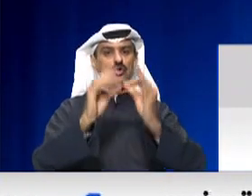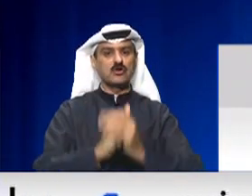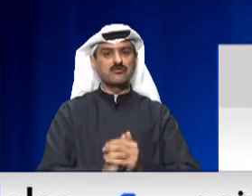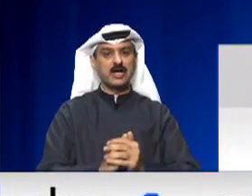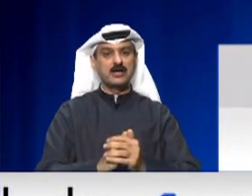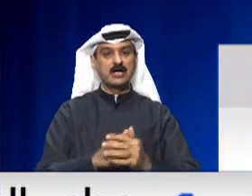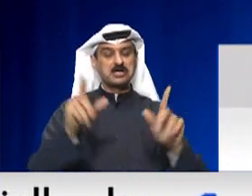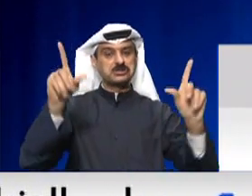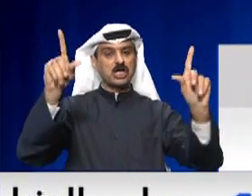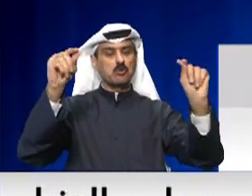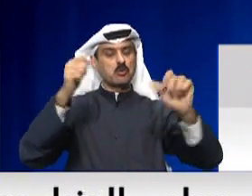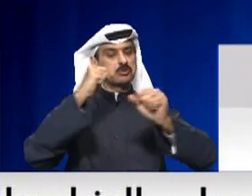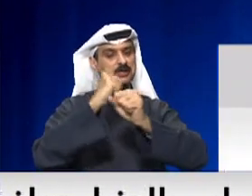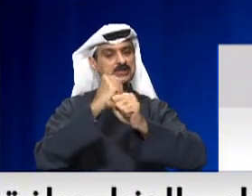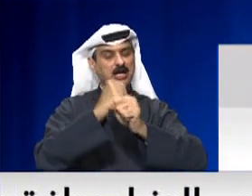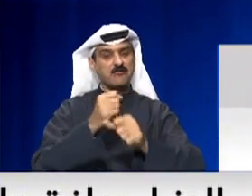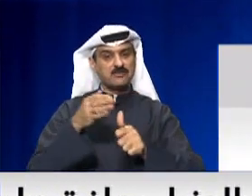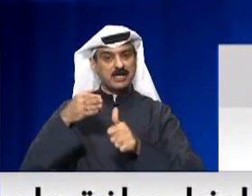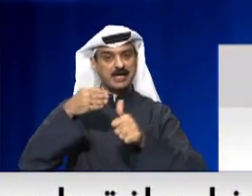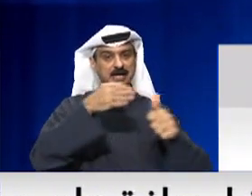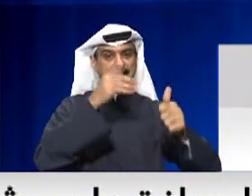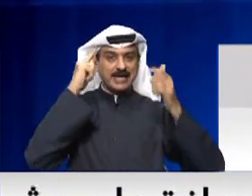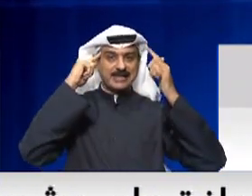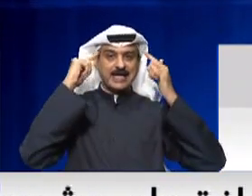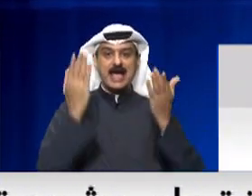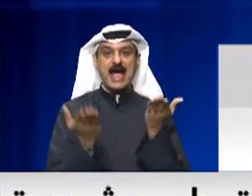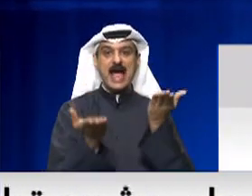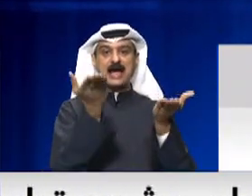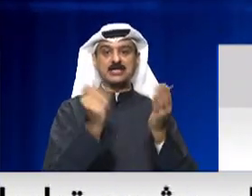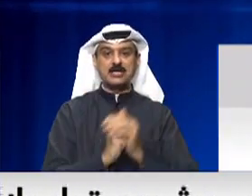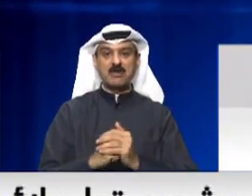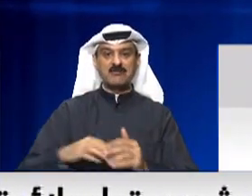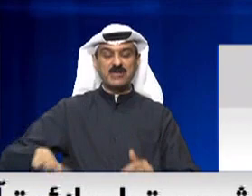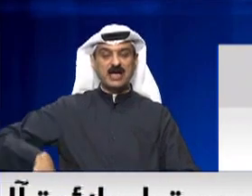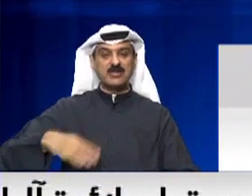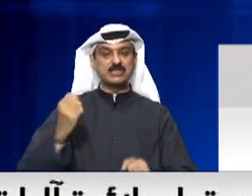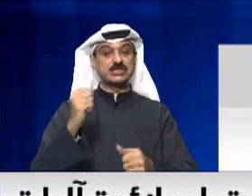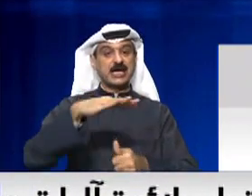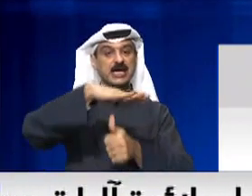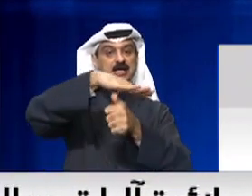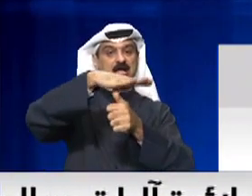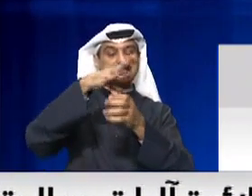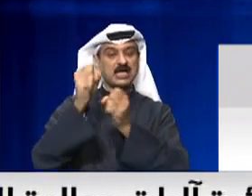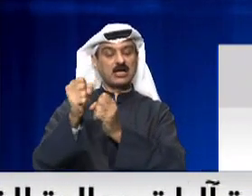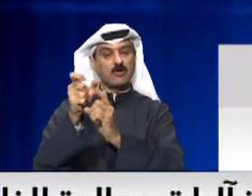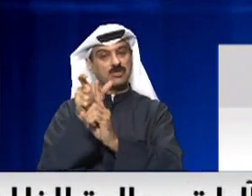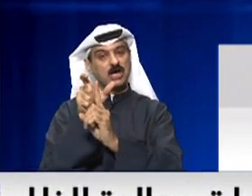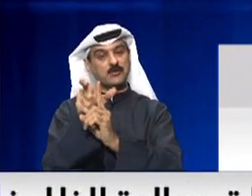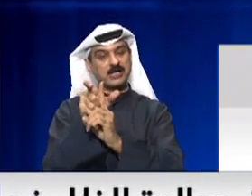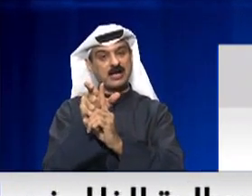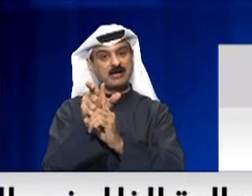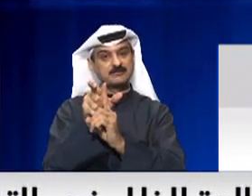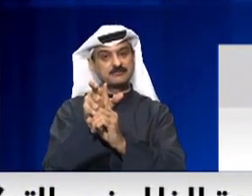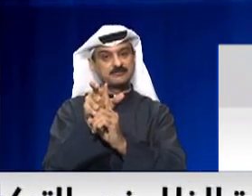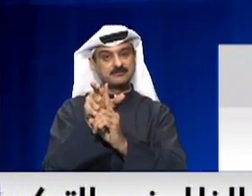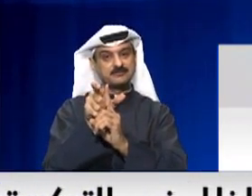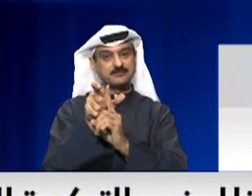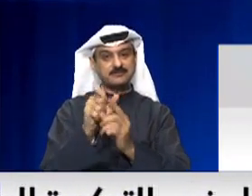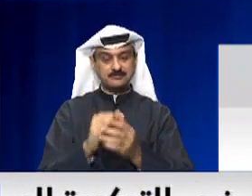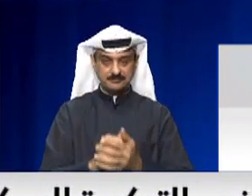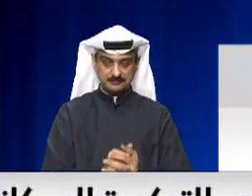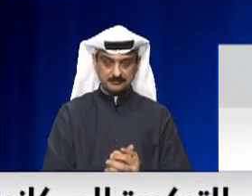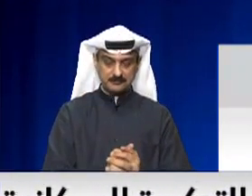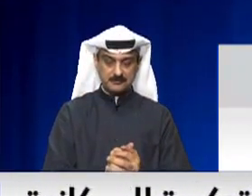التميز في ظل القياده الحكيمه لحضره صاحب السمو الشيخ نواف الاحمد الجابر الصباح امير البلاد